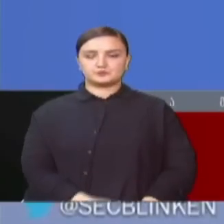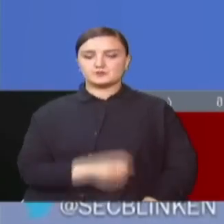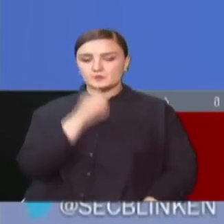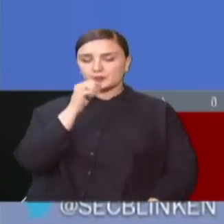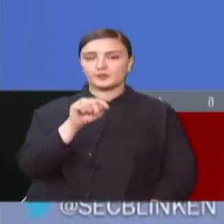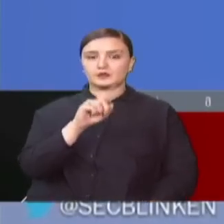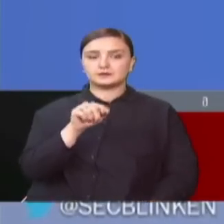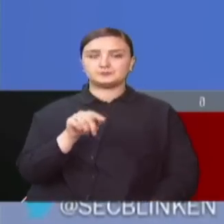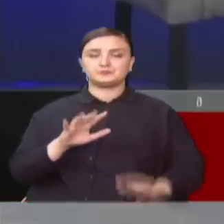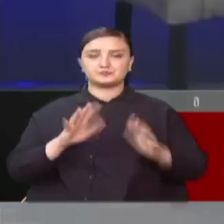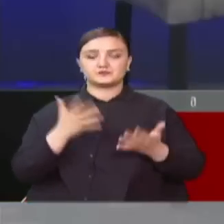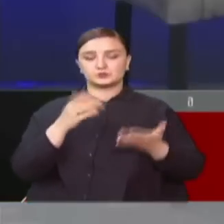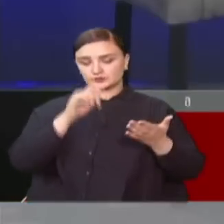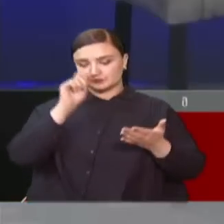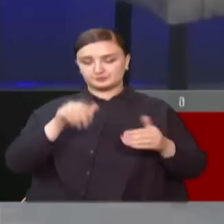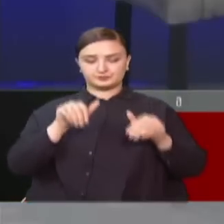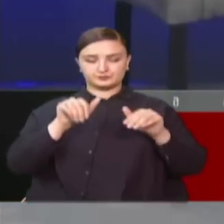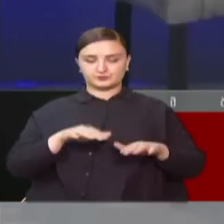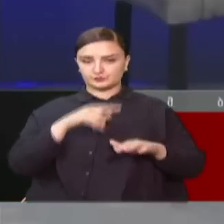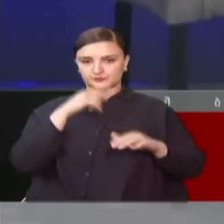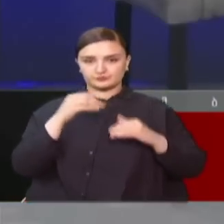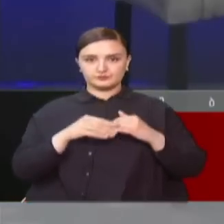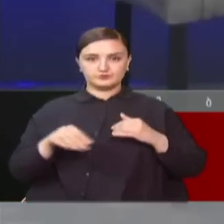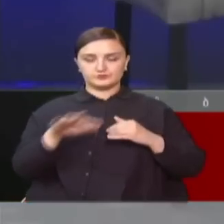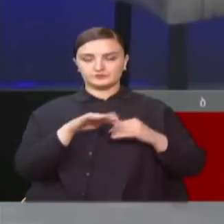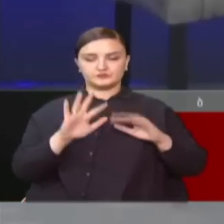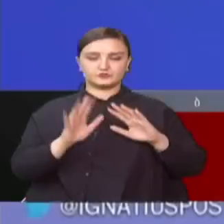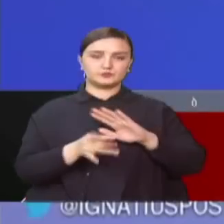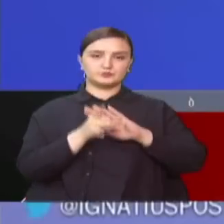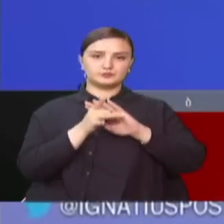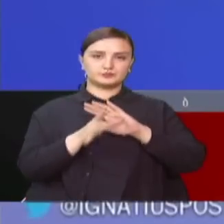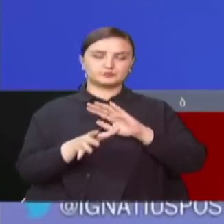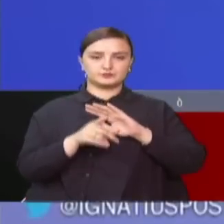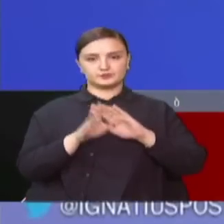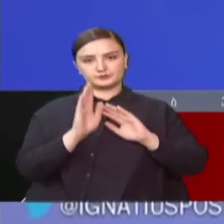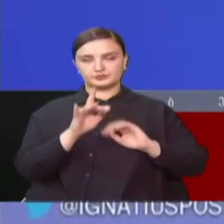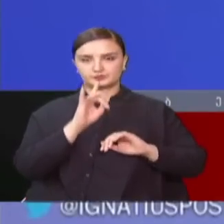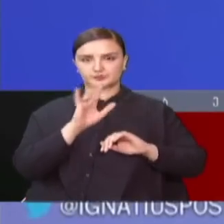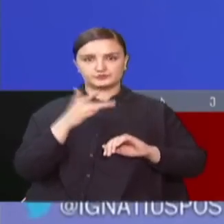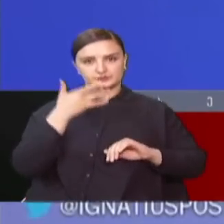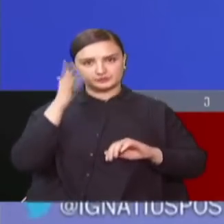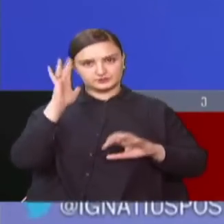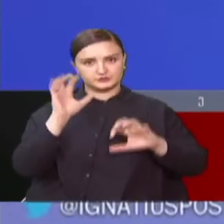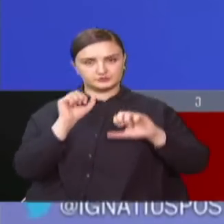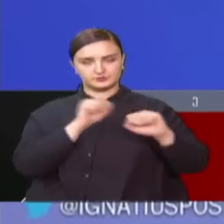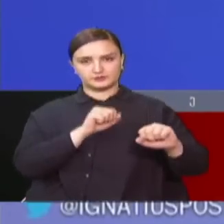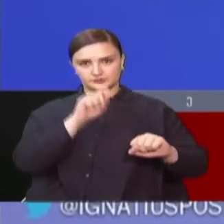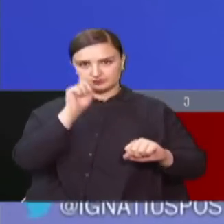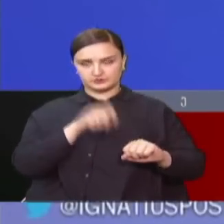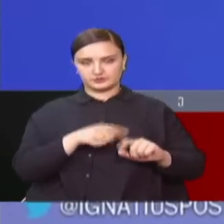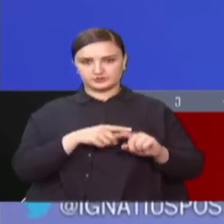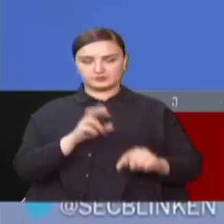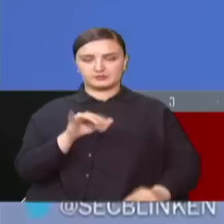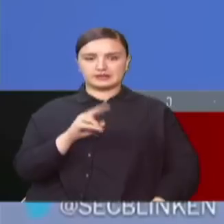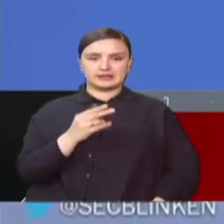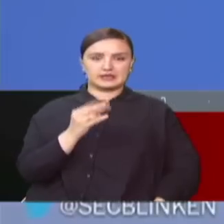იმ შემთხვევაში თუ უკრაინა გადაწყვეტდა რუსეთის ტერიტორიაზე იერიშის განხორციელებას დაუჭერდა თუ არა ამერიკა მას მხარს, ბლინკენის პასუხი